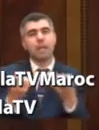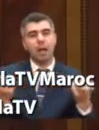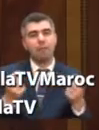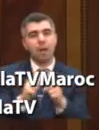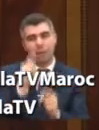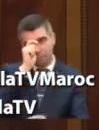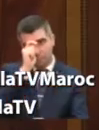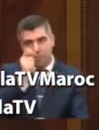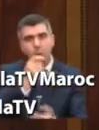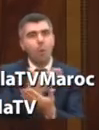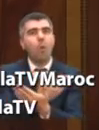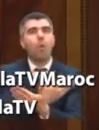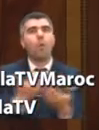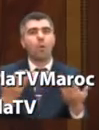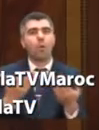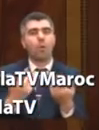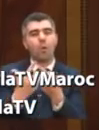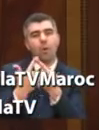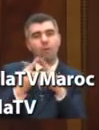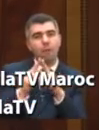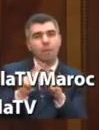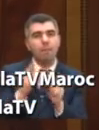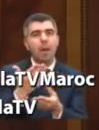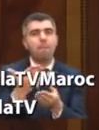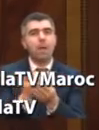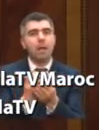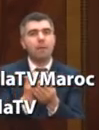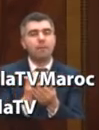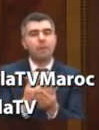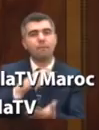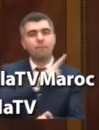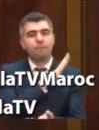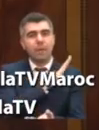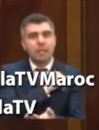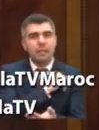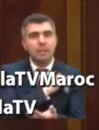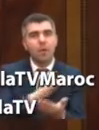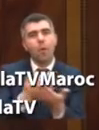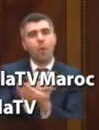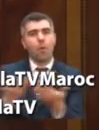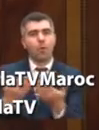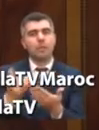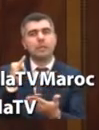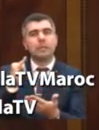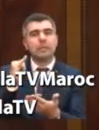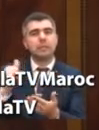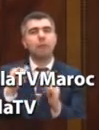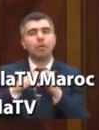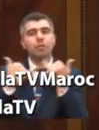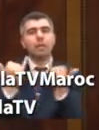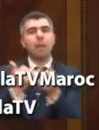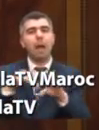كل المبادرات لإعادة الاعتبار للقضية الفلسطينية، وقد كانت مقترحات ومجلسنا الحمد لله كانت مبادرات